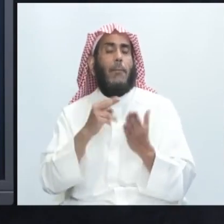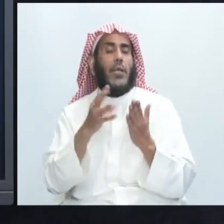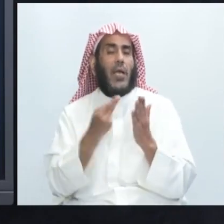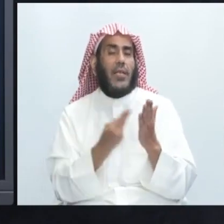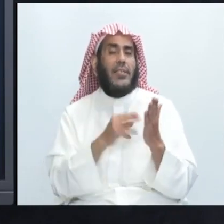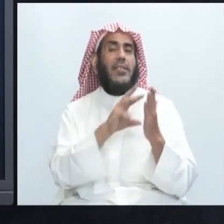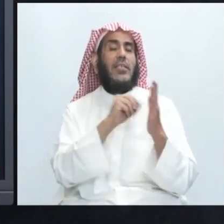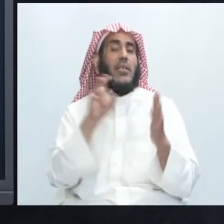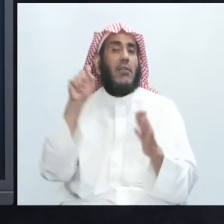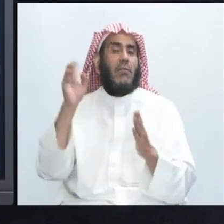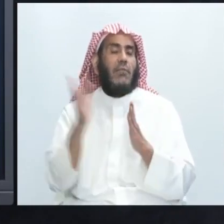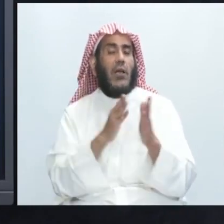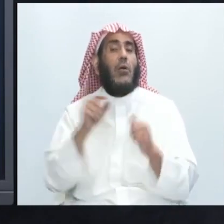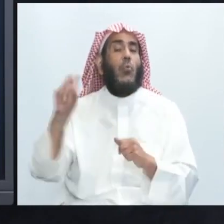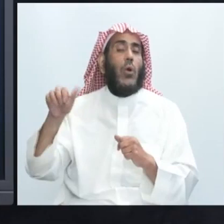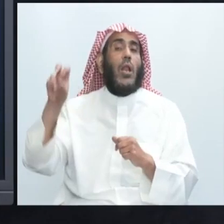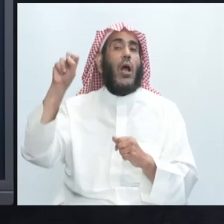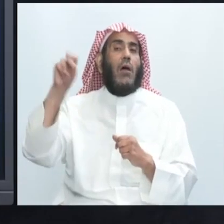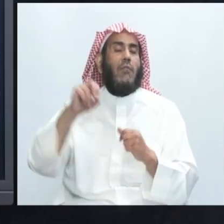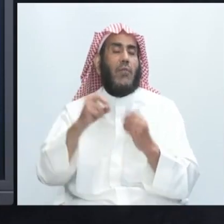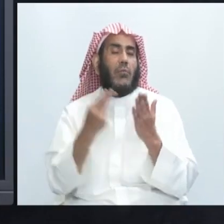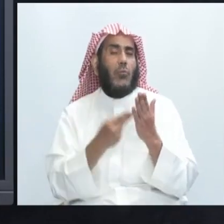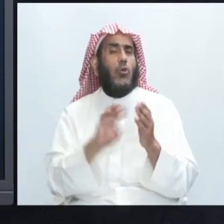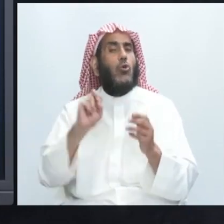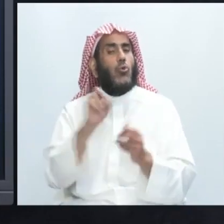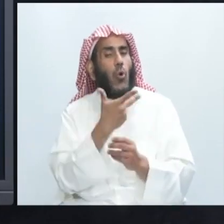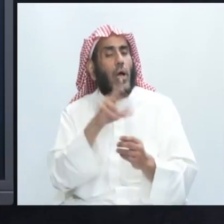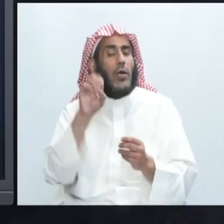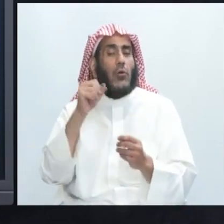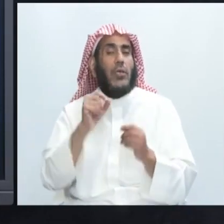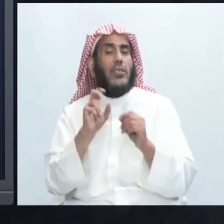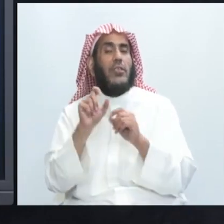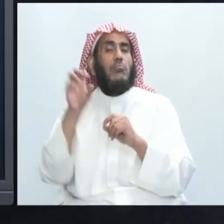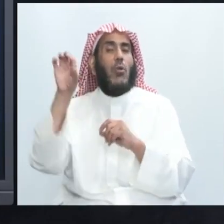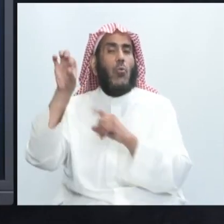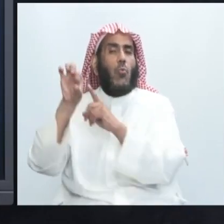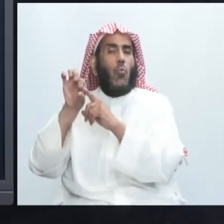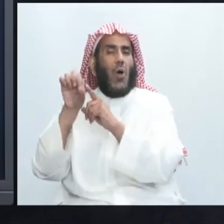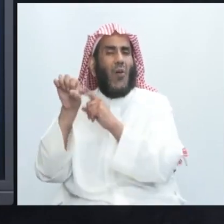الفاء والقاف عرفت انت كيف انه يكتب في خط الرقعه كيف ان الجسم